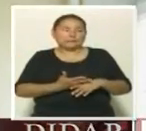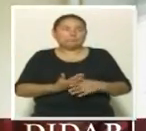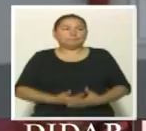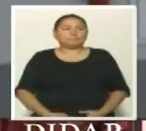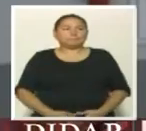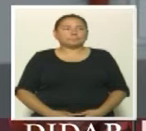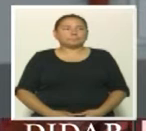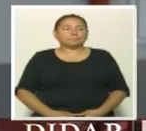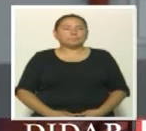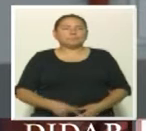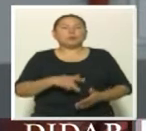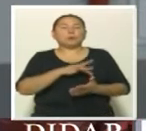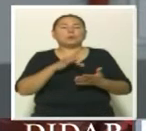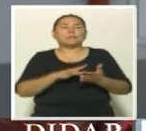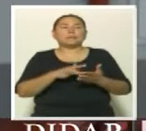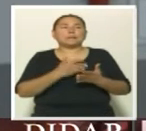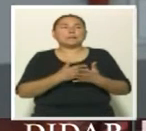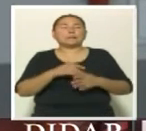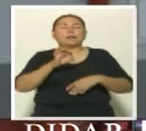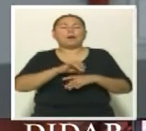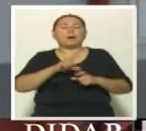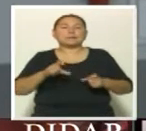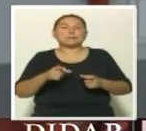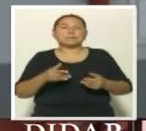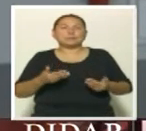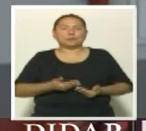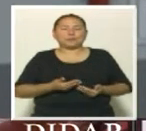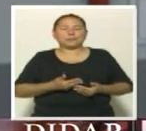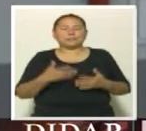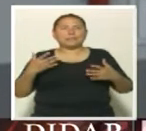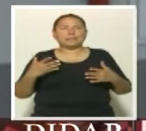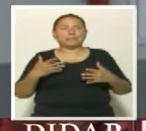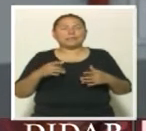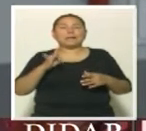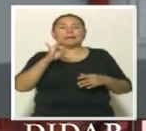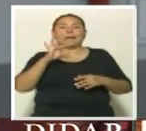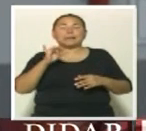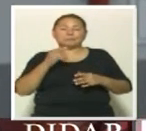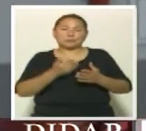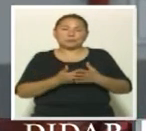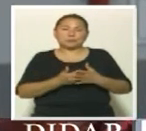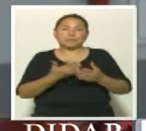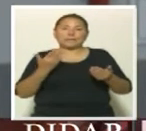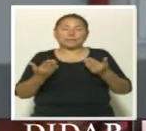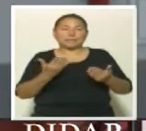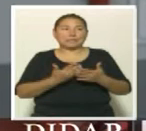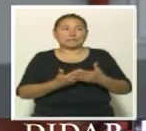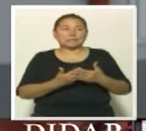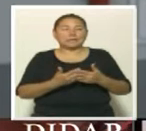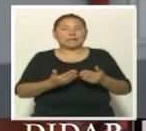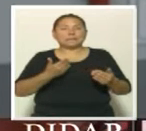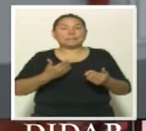дәрігерлер. Отадан кейін жағдайы науқастың тұрақты, қазір реанимация бөлімшісіне ауыстырдық. Енді Алла